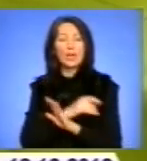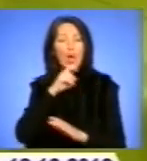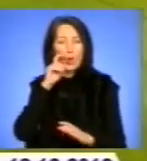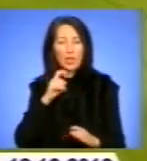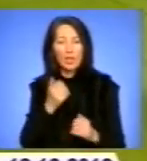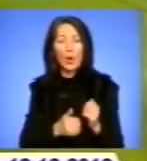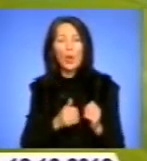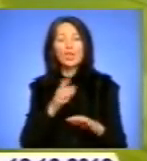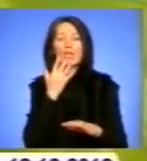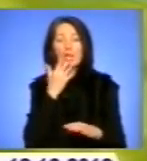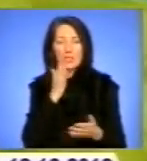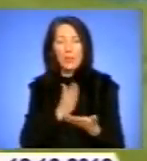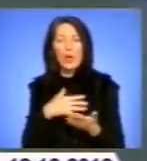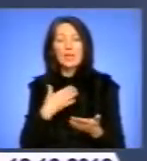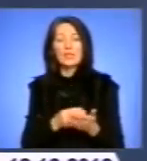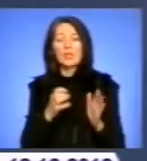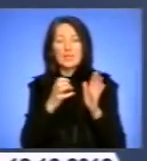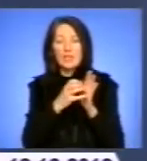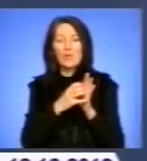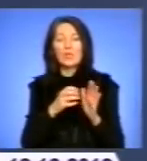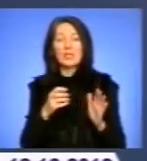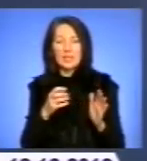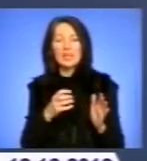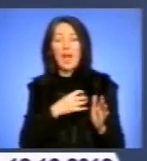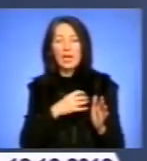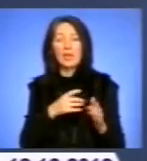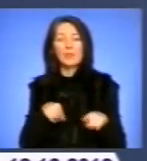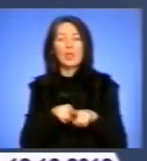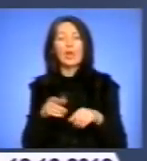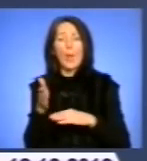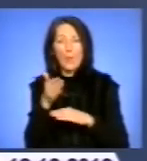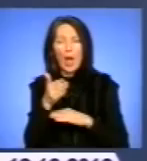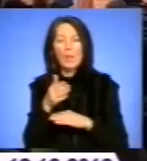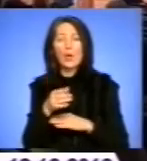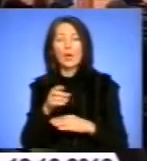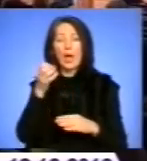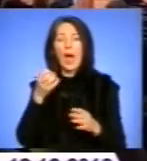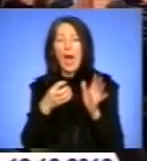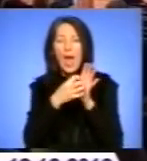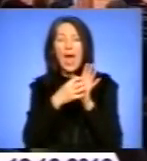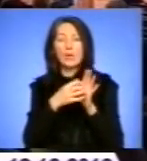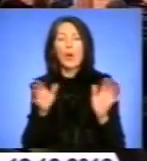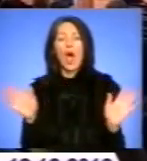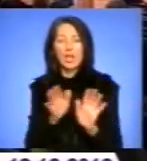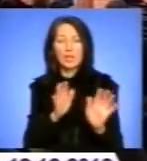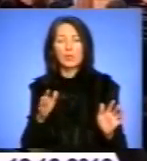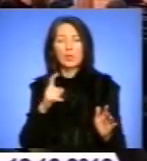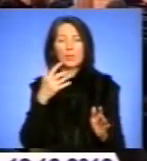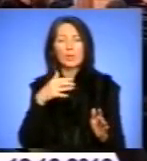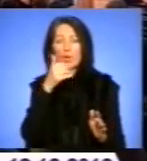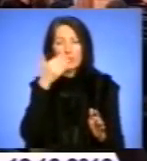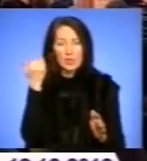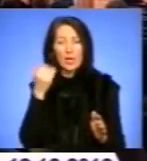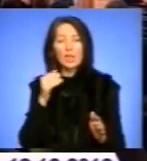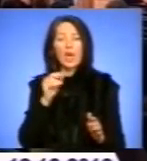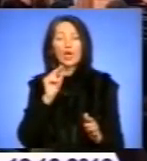свої характерні символи та знаки, такі як прапор, герб та гімн. Півтора століття тому відомий український поет, фольклорист та етнограф Павло